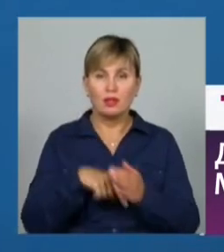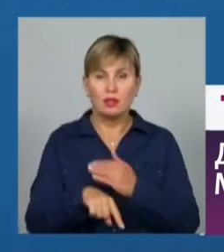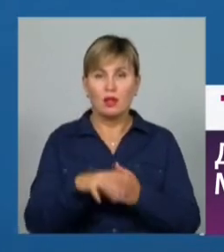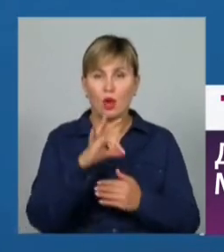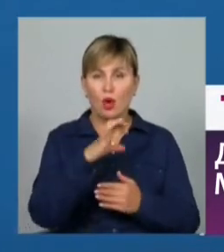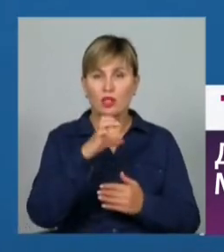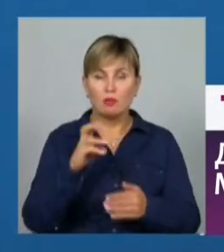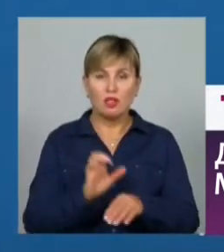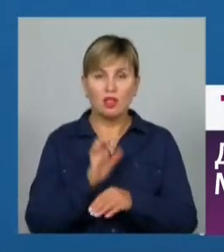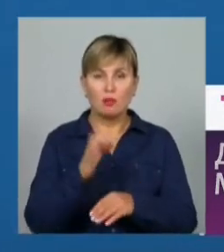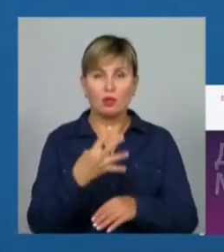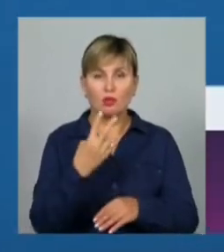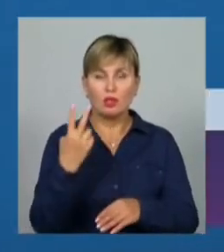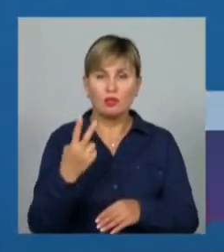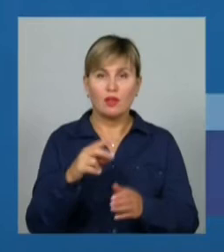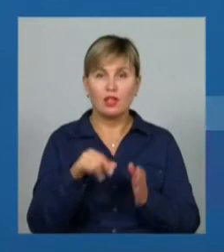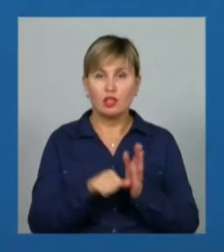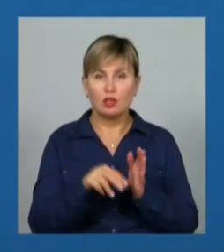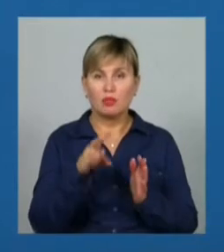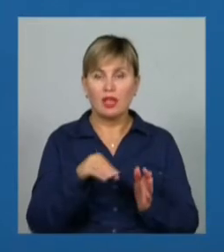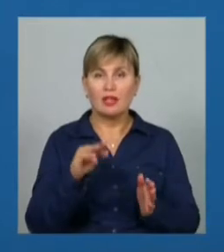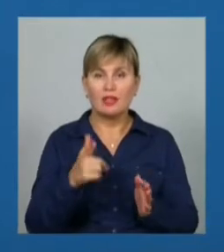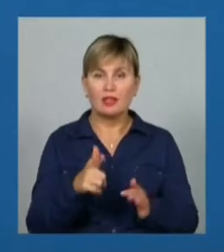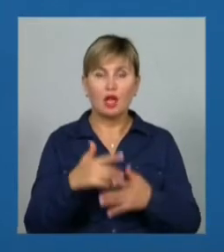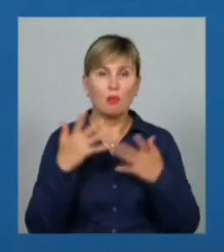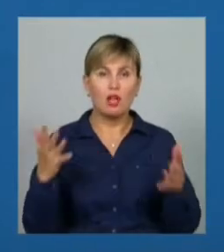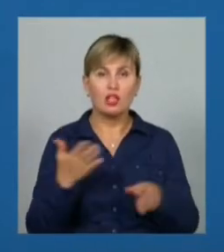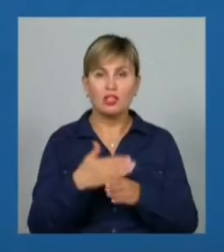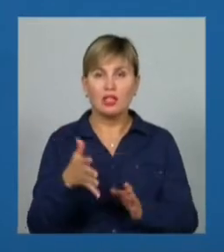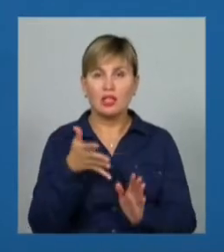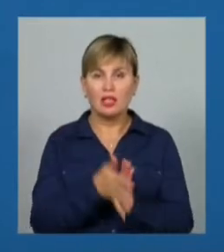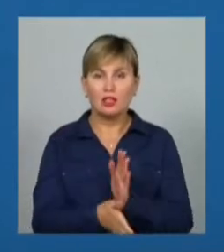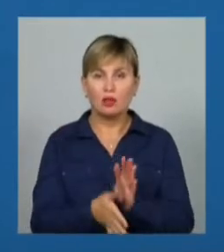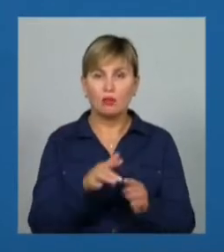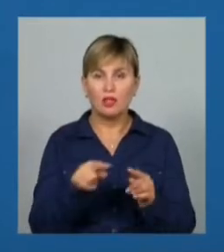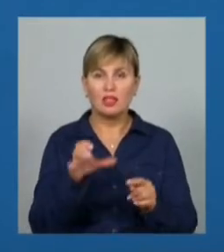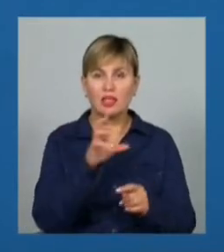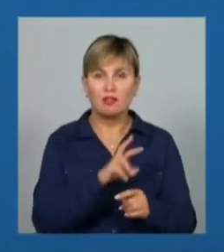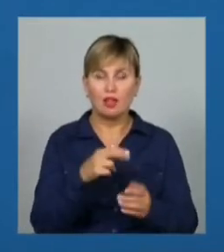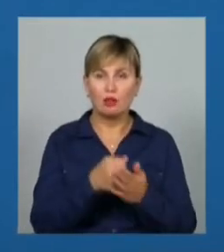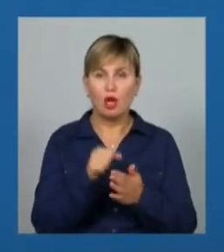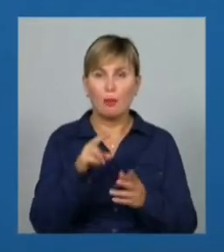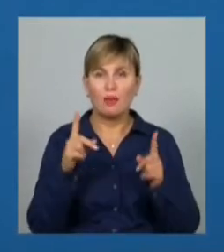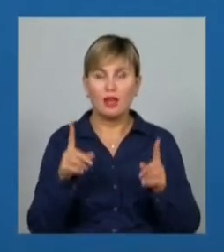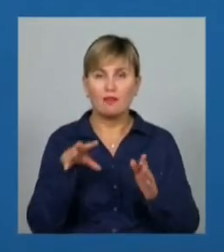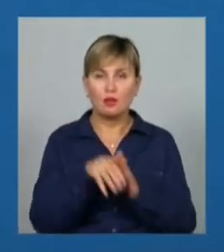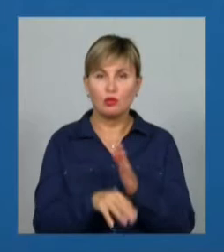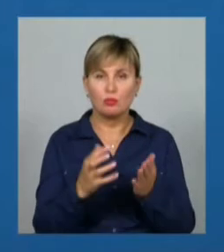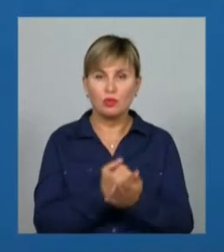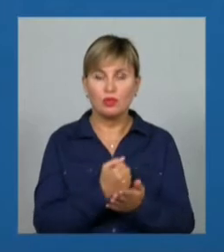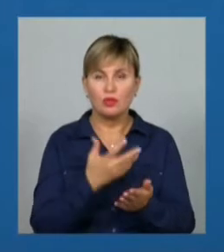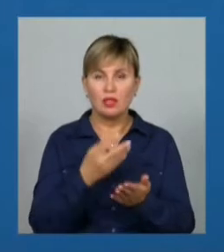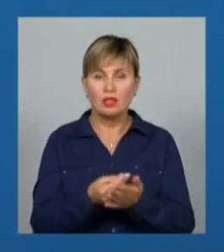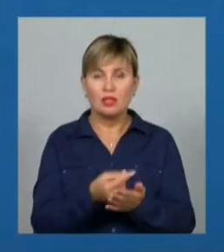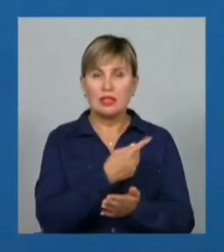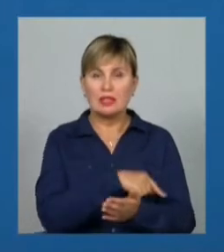направил порядка 42,6 миллиардов тенге. Большая часть расходов в период с января по апрель включительно составила оплата